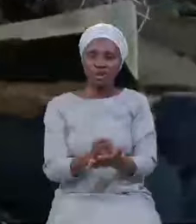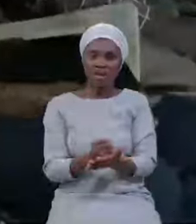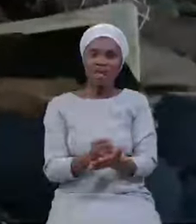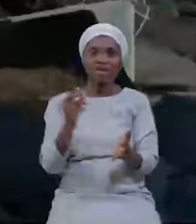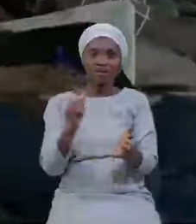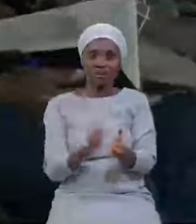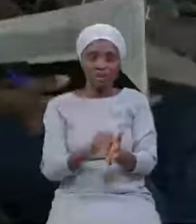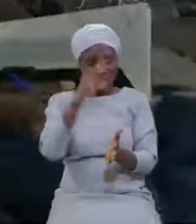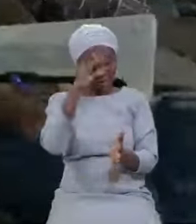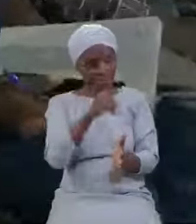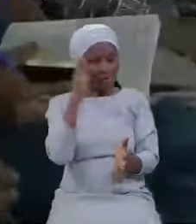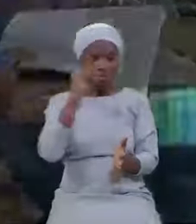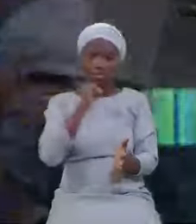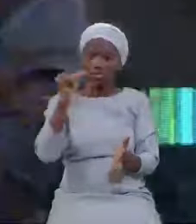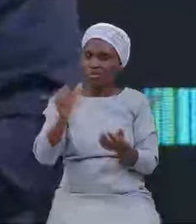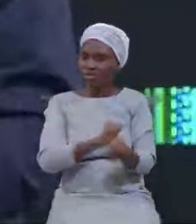Ceux qui